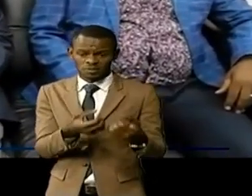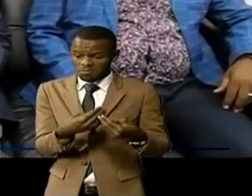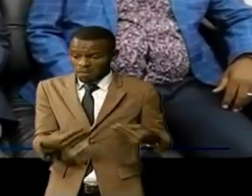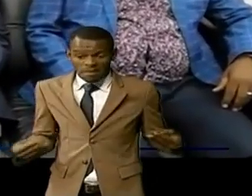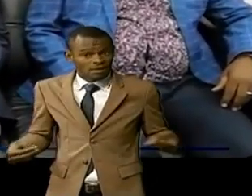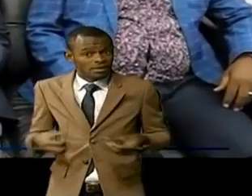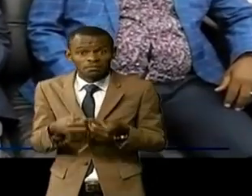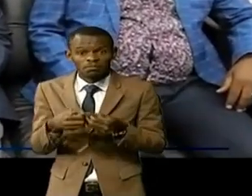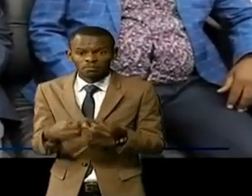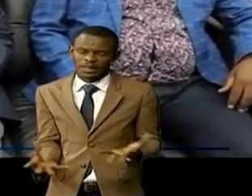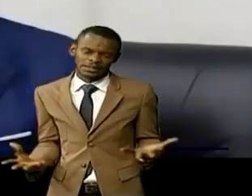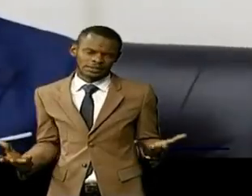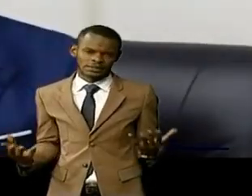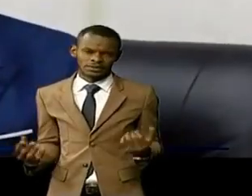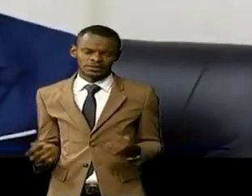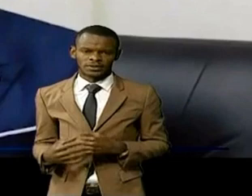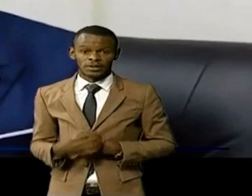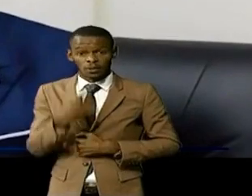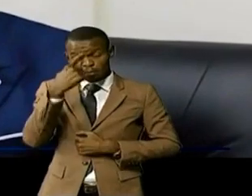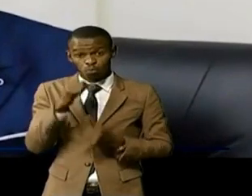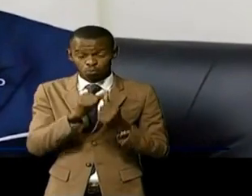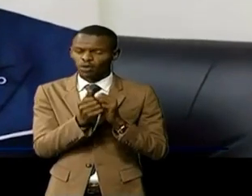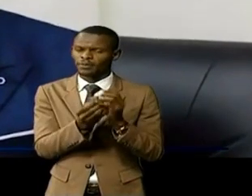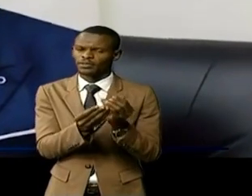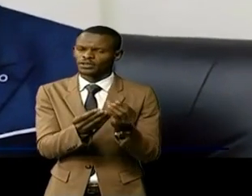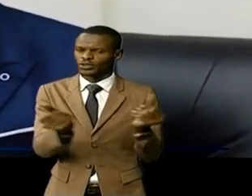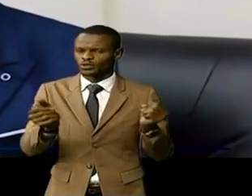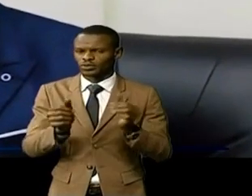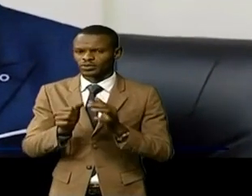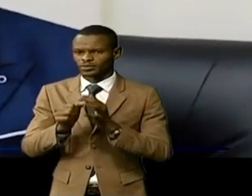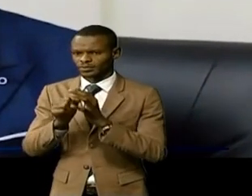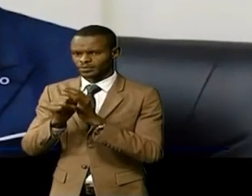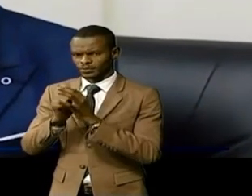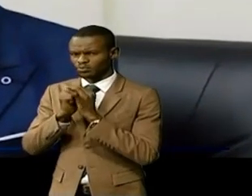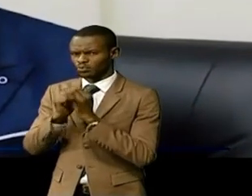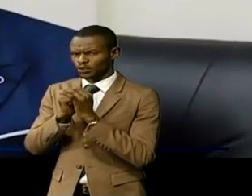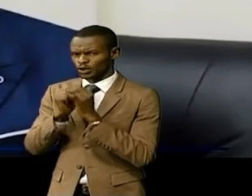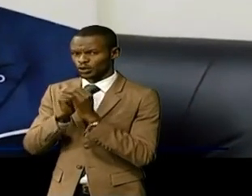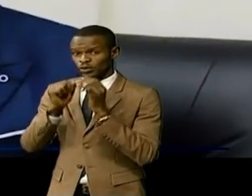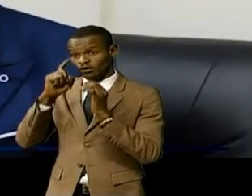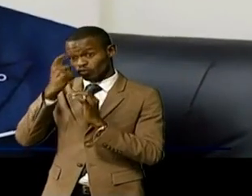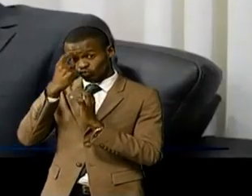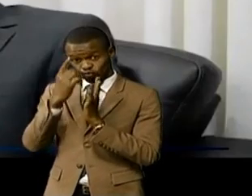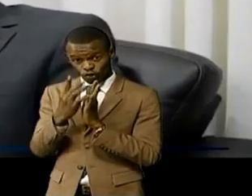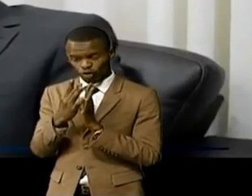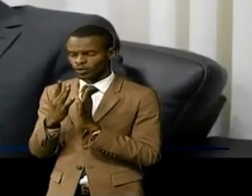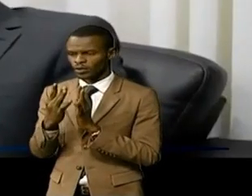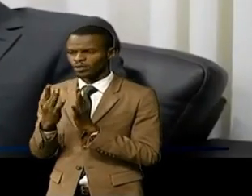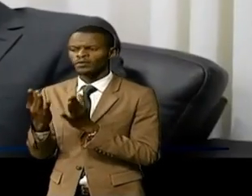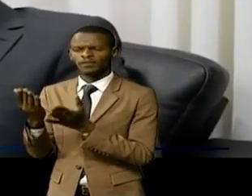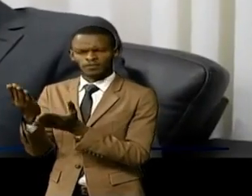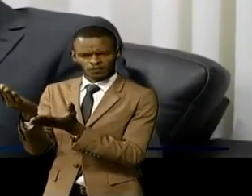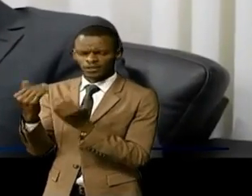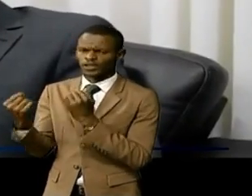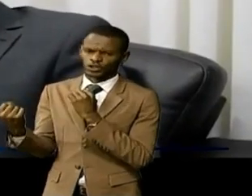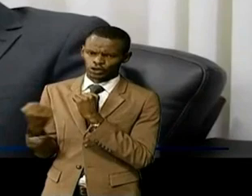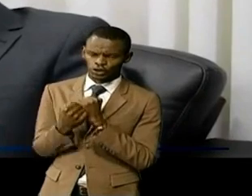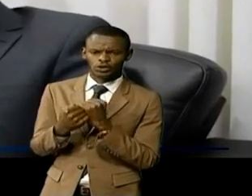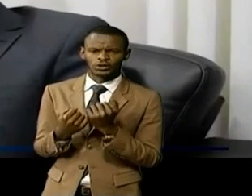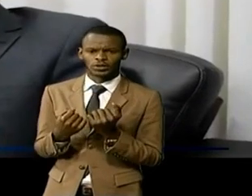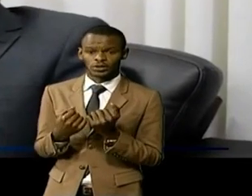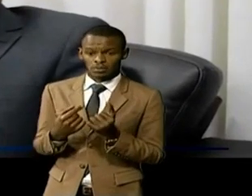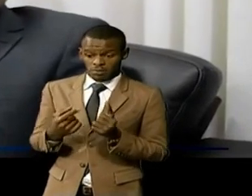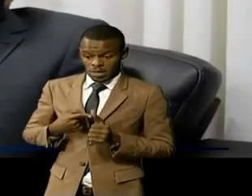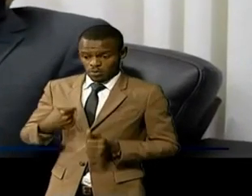avoir le secours, le soutien de l'autorité. C'est ainsi que nous sommes venus voir l'honorable président de l'Assemblée